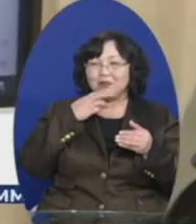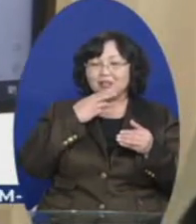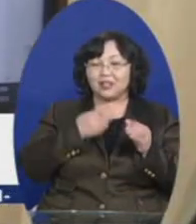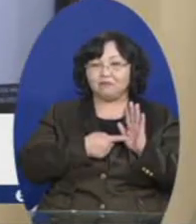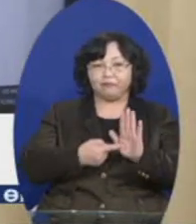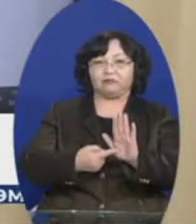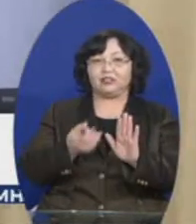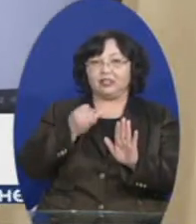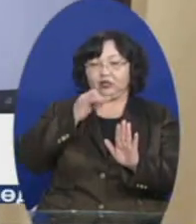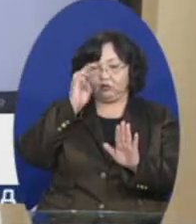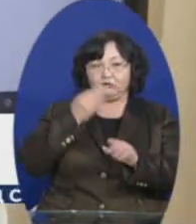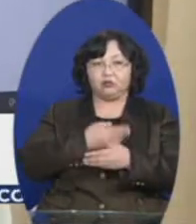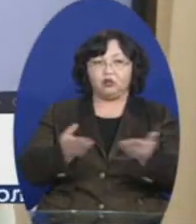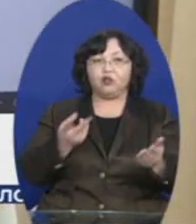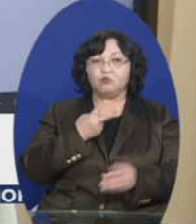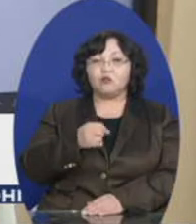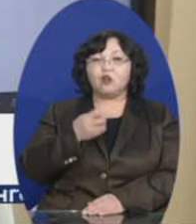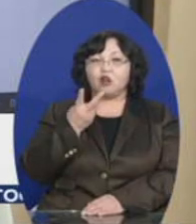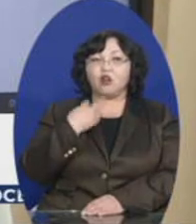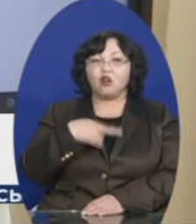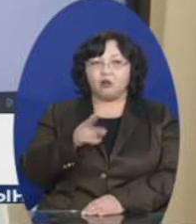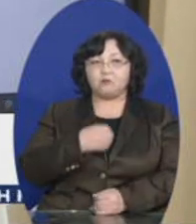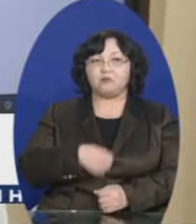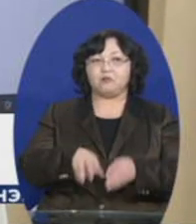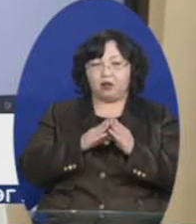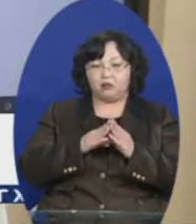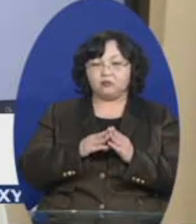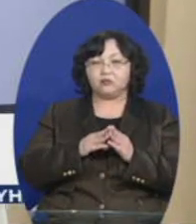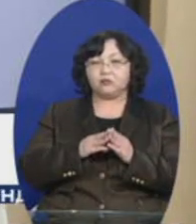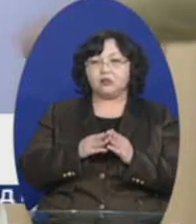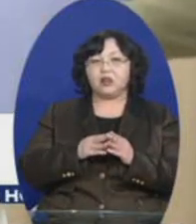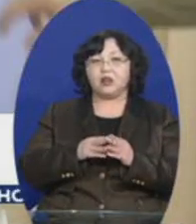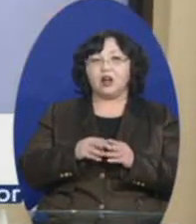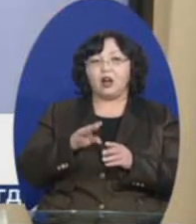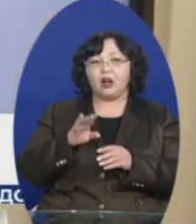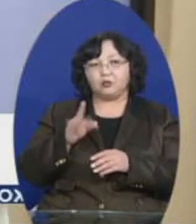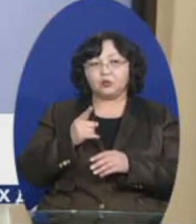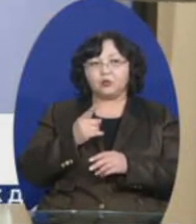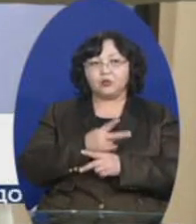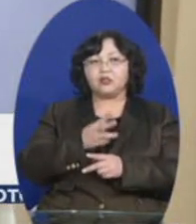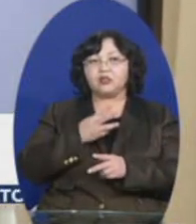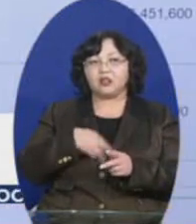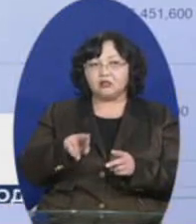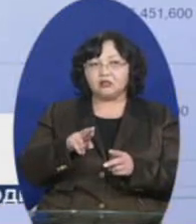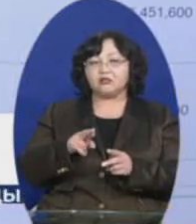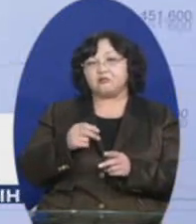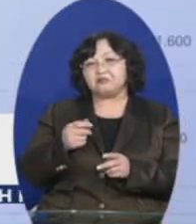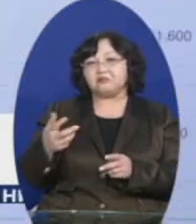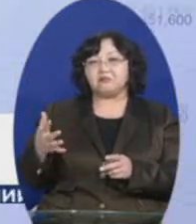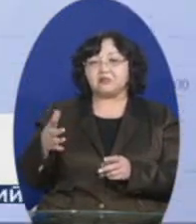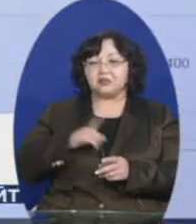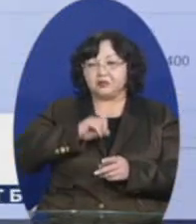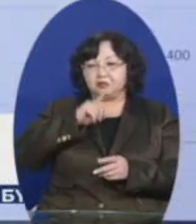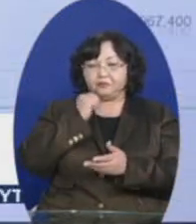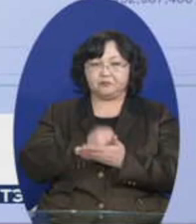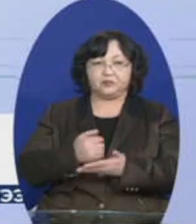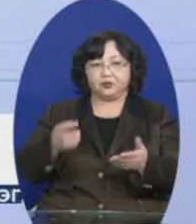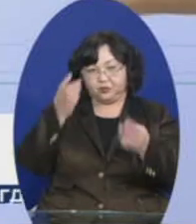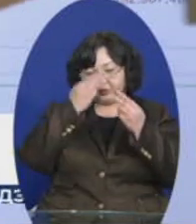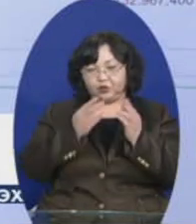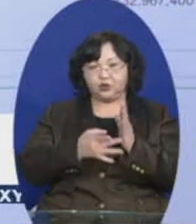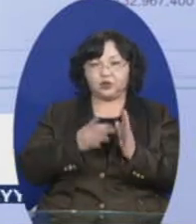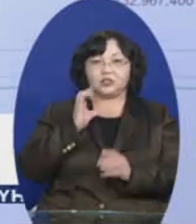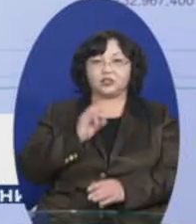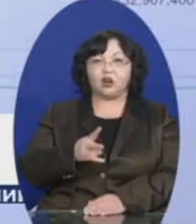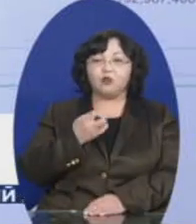байна. 2022 онд байгуулагдсан кино урлагийг дэмжигсэн 11 хуулийн этгээдэд 1 тэрбум төгрөгийг олгожээ. Шинжилгээ ухааны технологийн сан